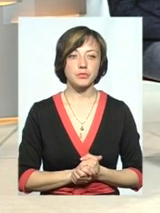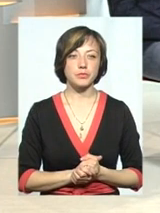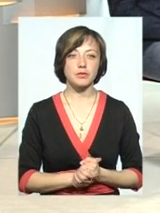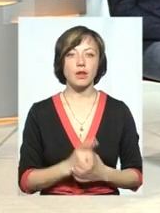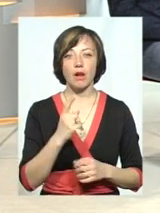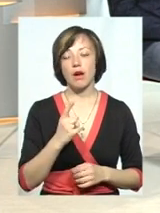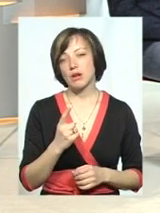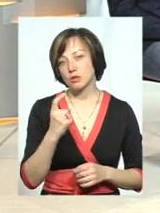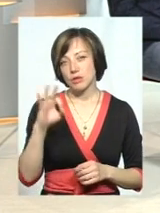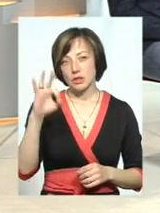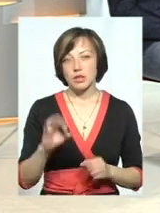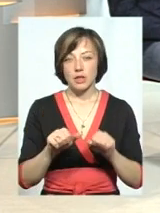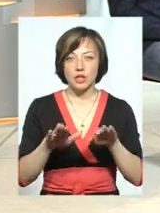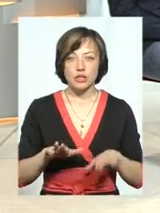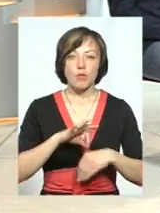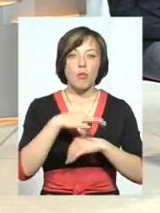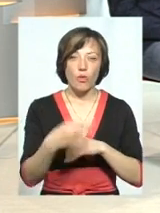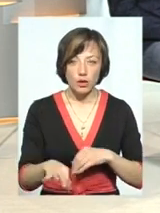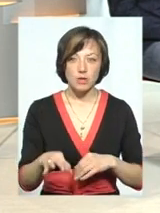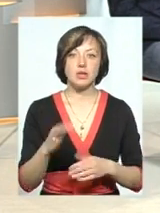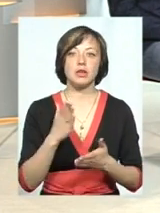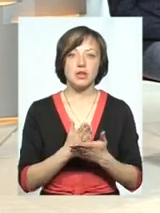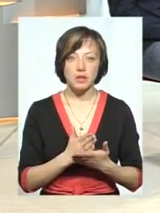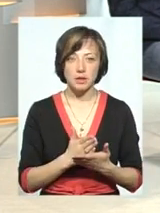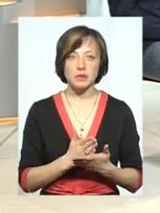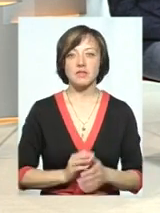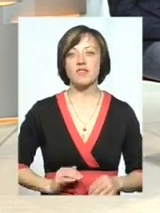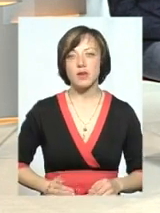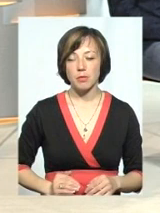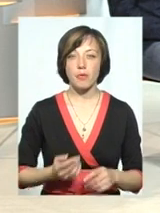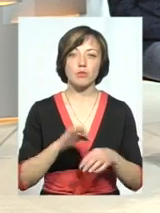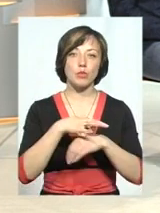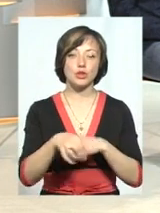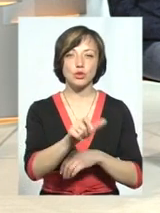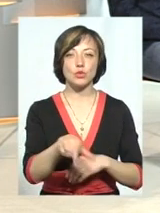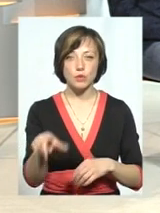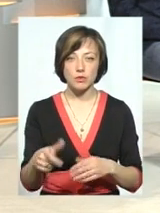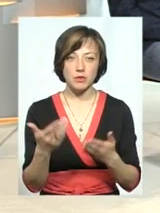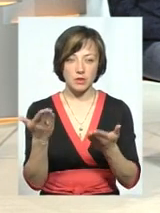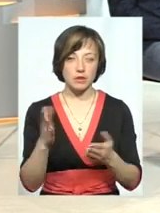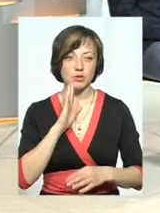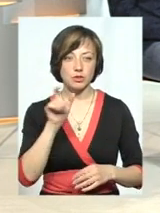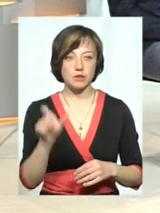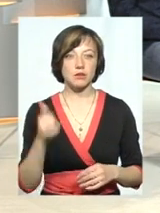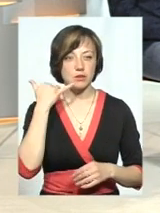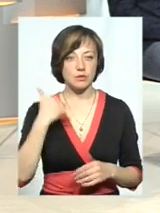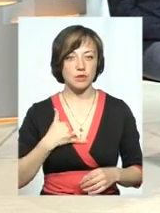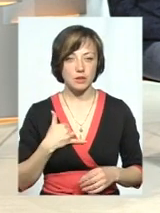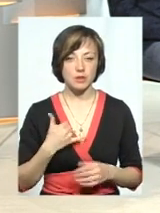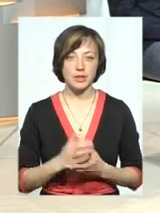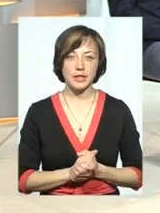що це рішення, воно якесь боляче, і боляче айтішним компаніям, які працювали в цій галузі, боляче людям, от як до нас телефонували,